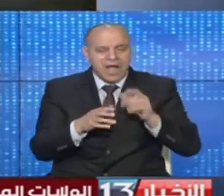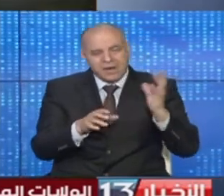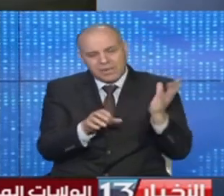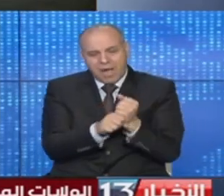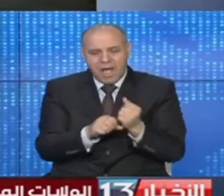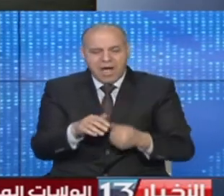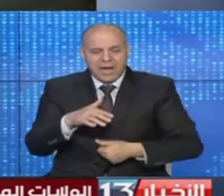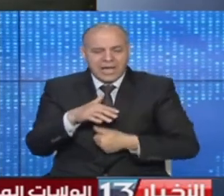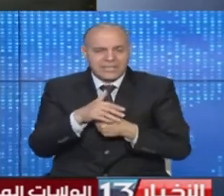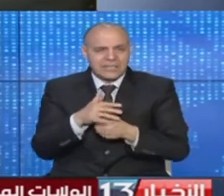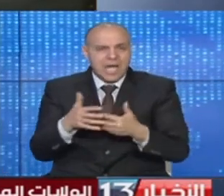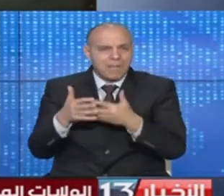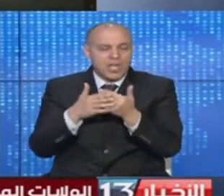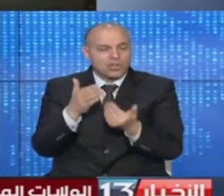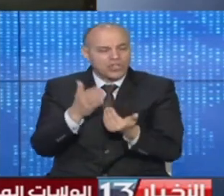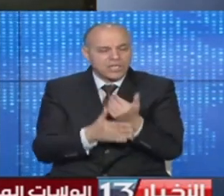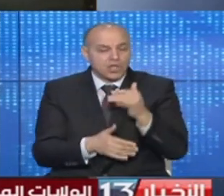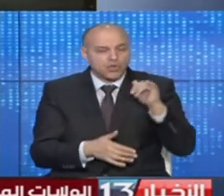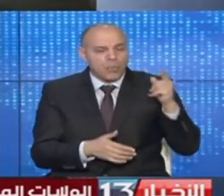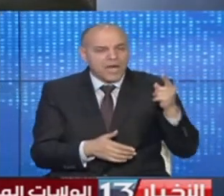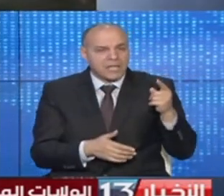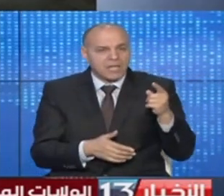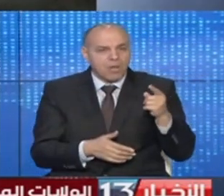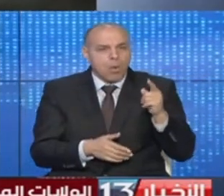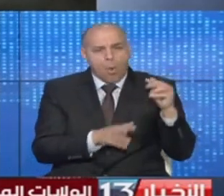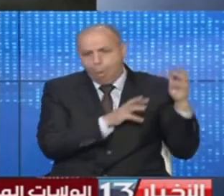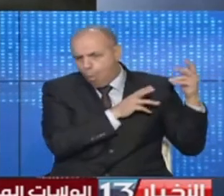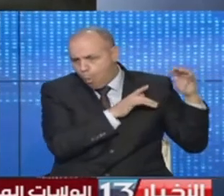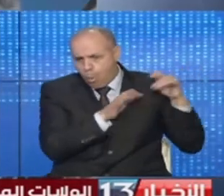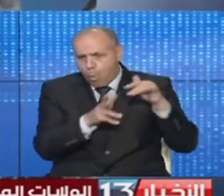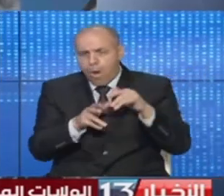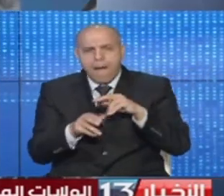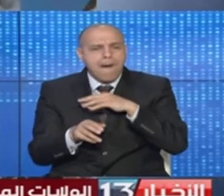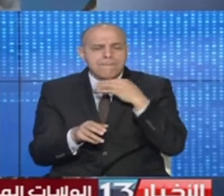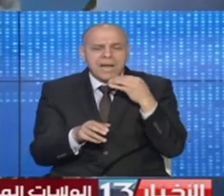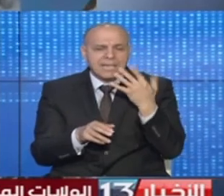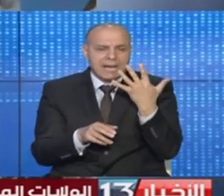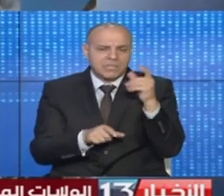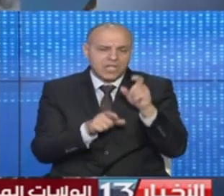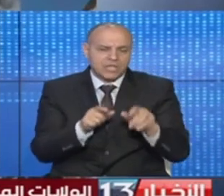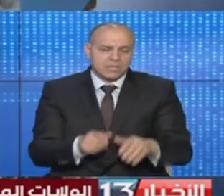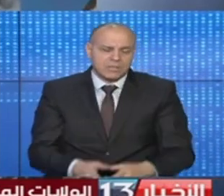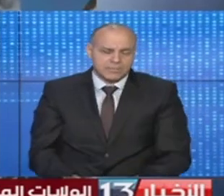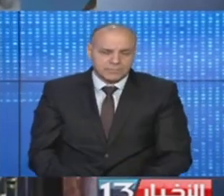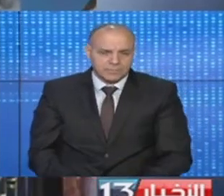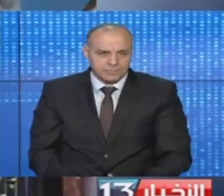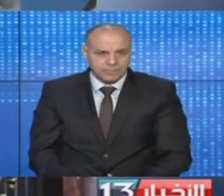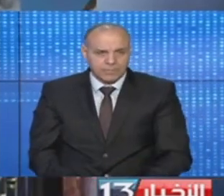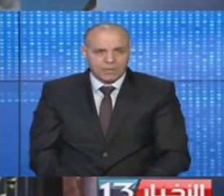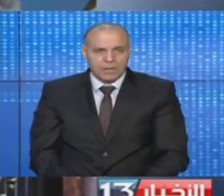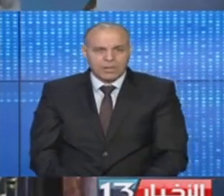فوز الرئيس المنتخب جو بايدن بالرئاسة، وأسفر الهجوم عن مقتل 5 أشخاص.